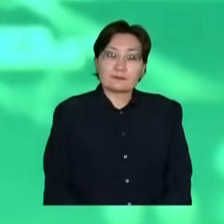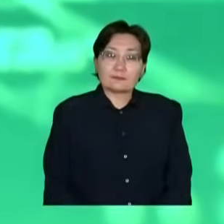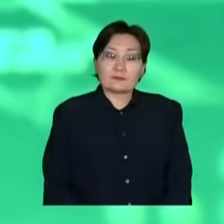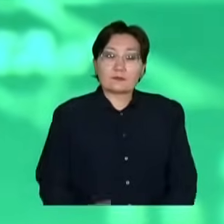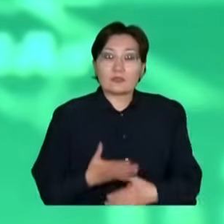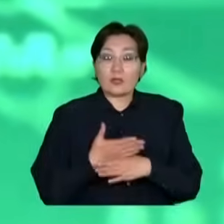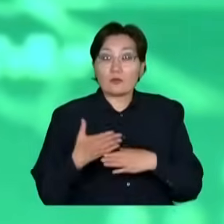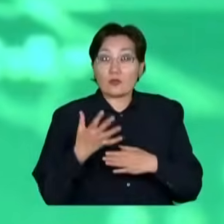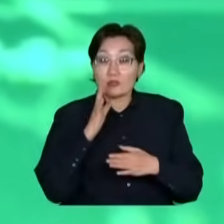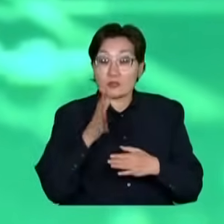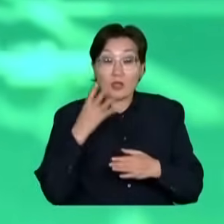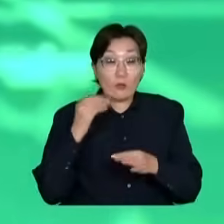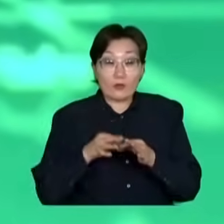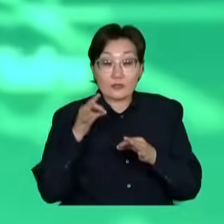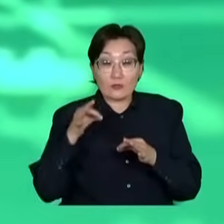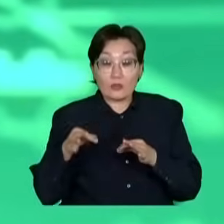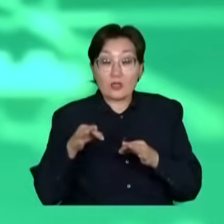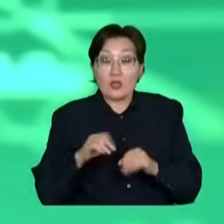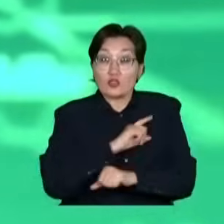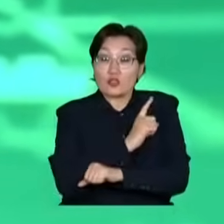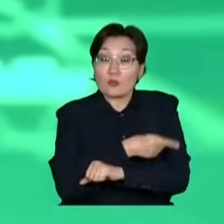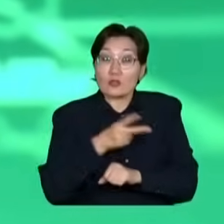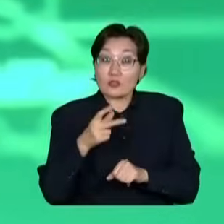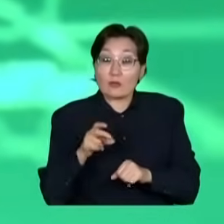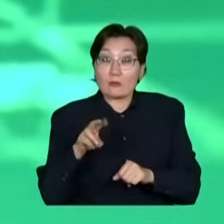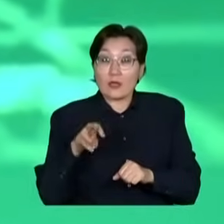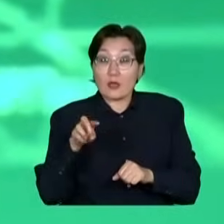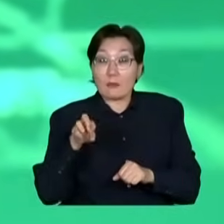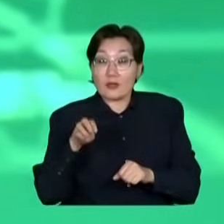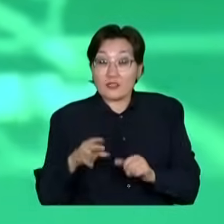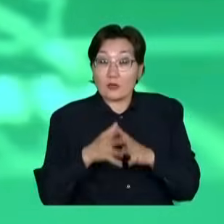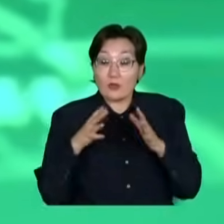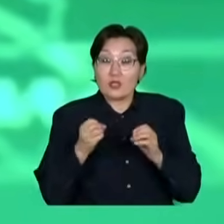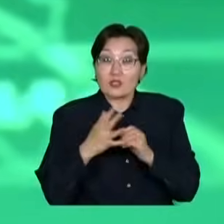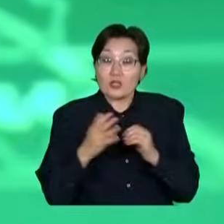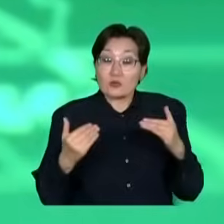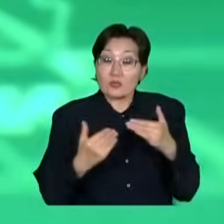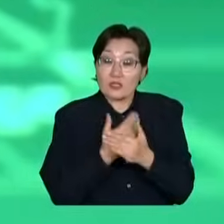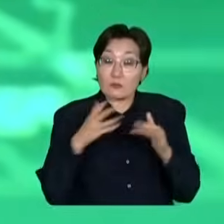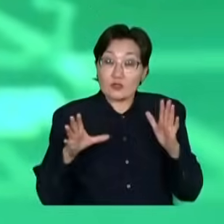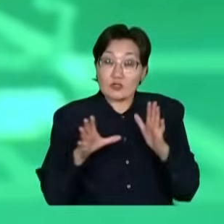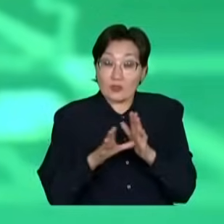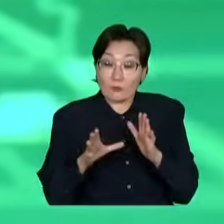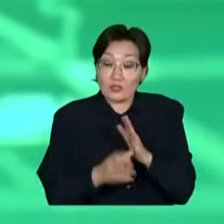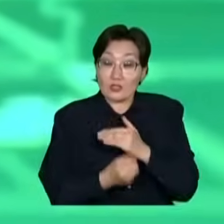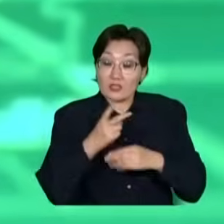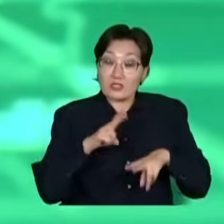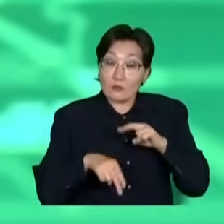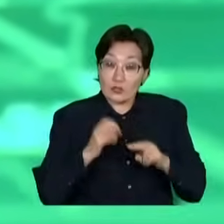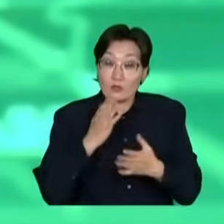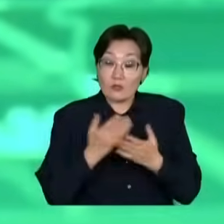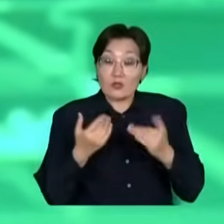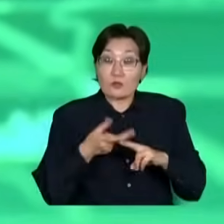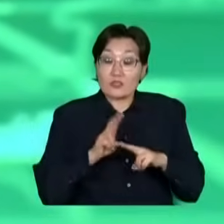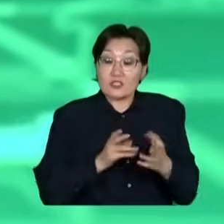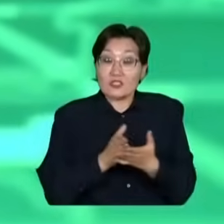Кейінгі 5 жылда Алматы облысының өзінде қуаты 300 мегаваттан асатын 15 жаңартылған энергия көзі салыныпты. Ал бүгін